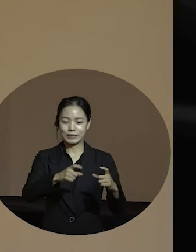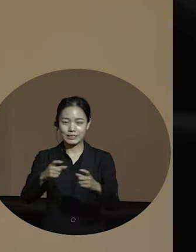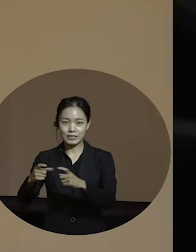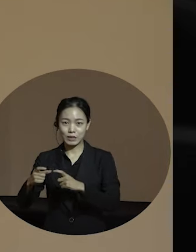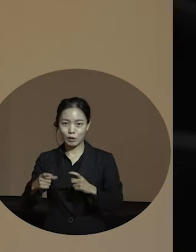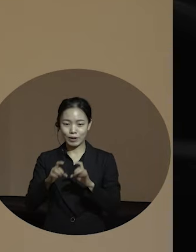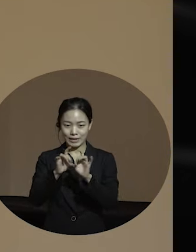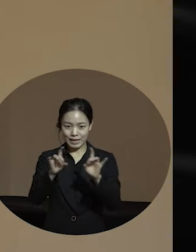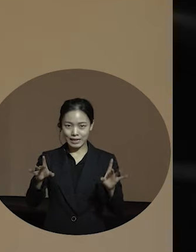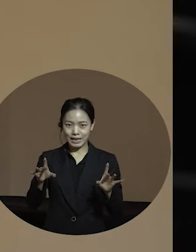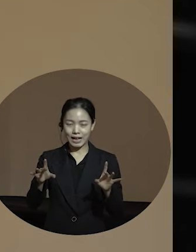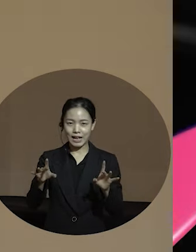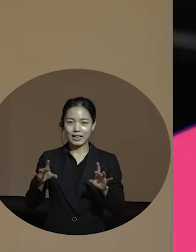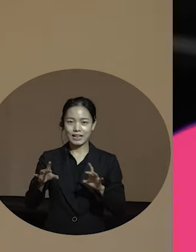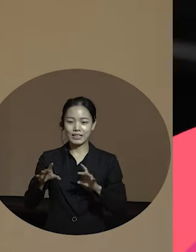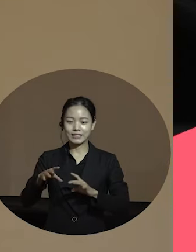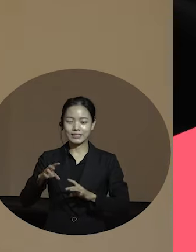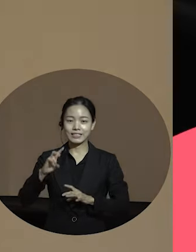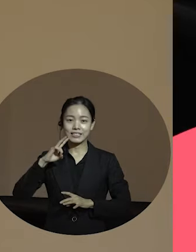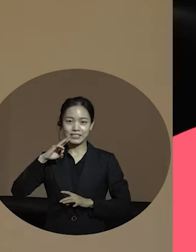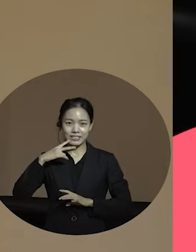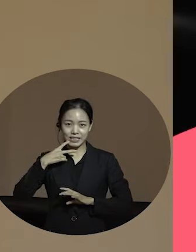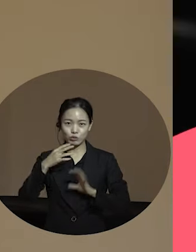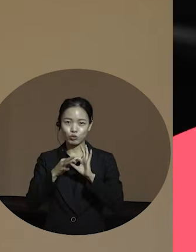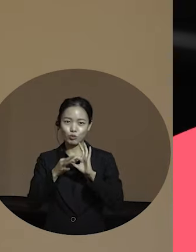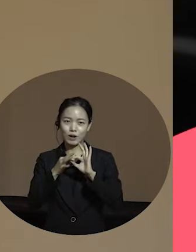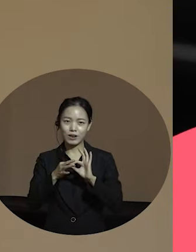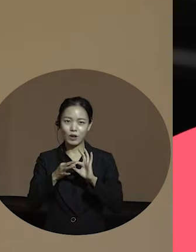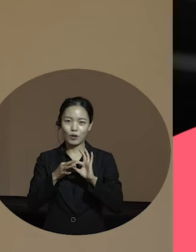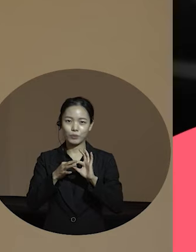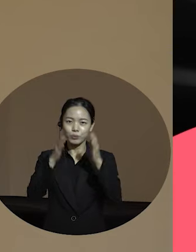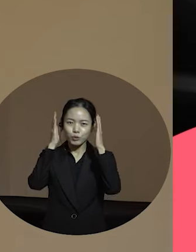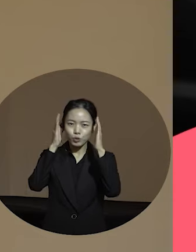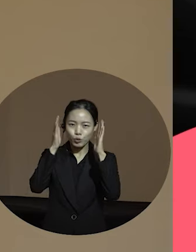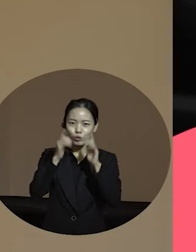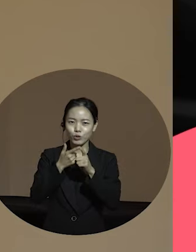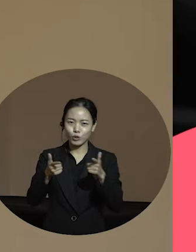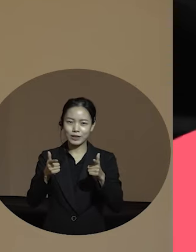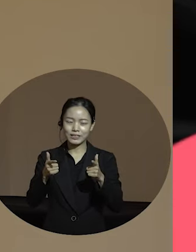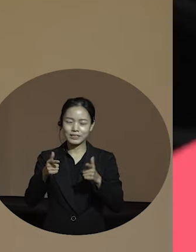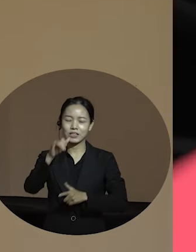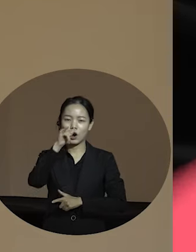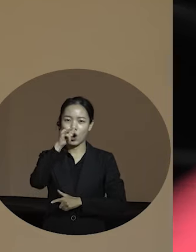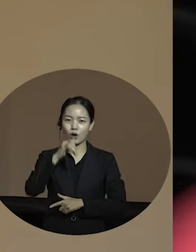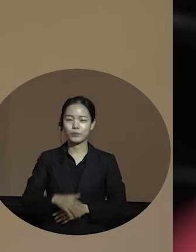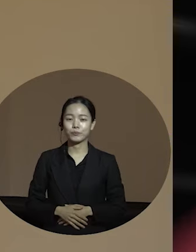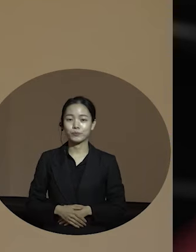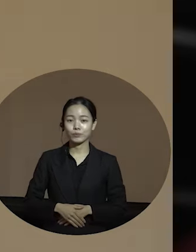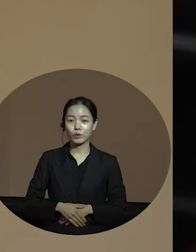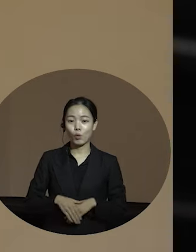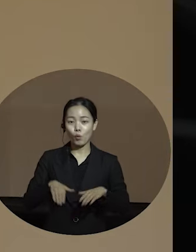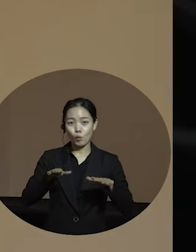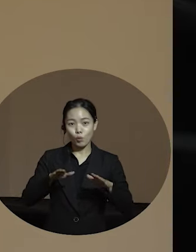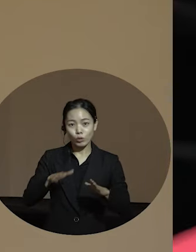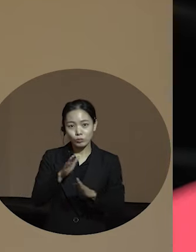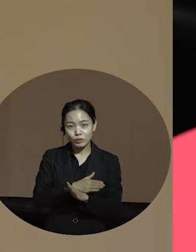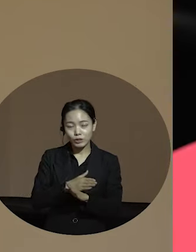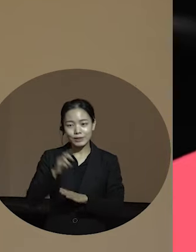예술로 워크샵이 전국 문화예술 교육기관과 지역에서 개최됩니다. 특히 오늘부터